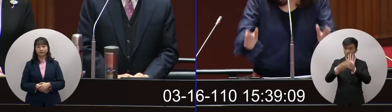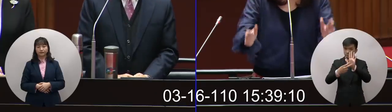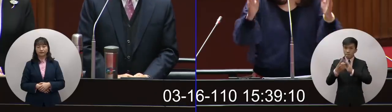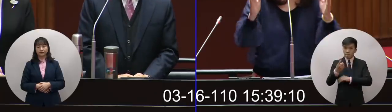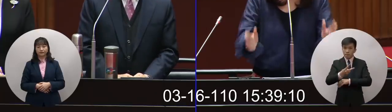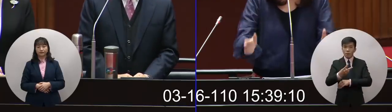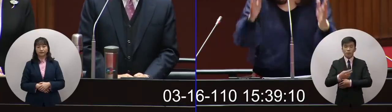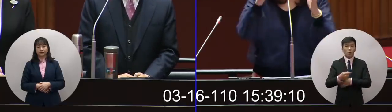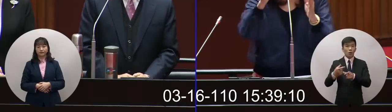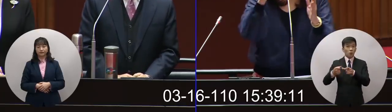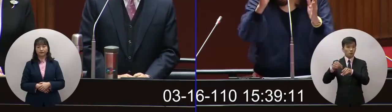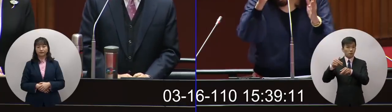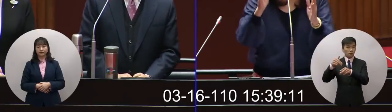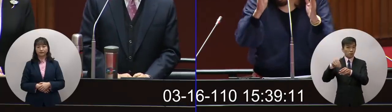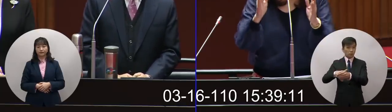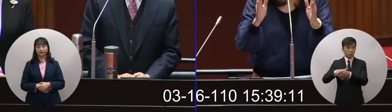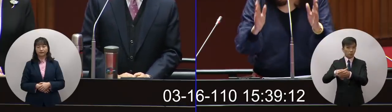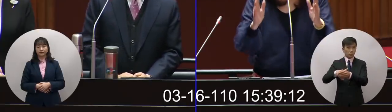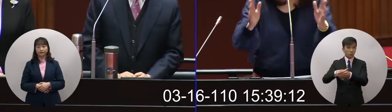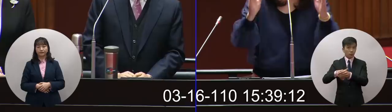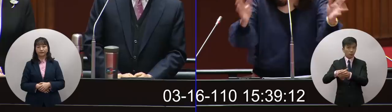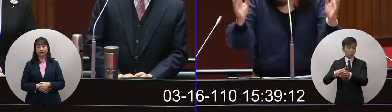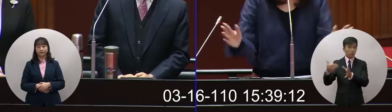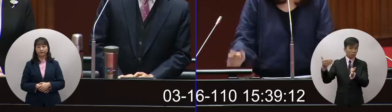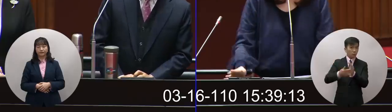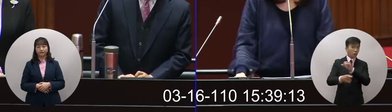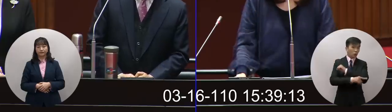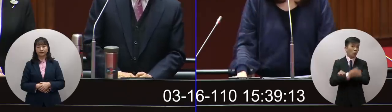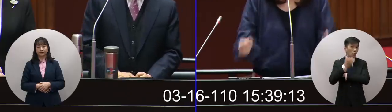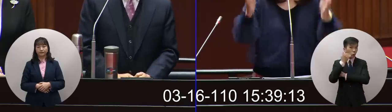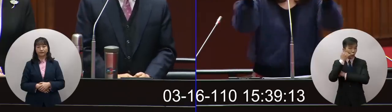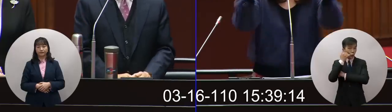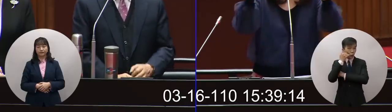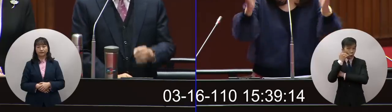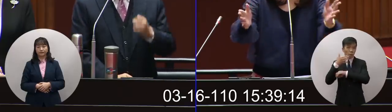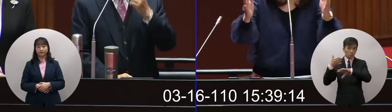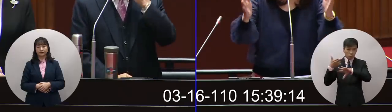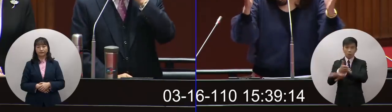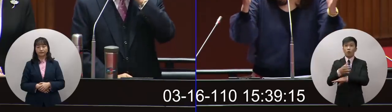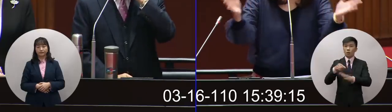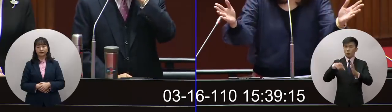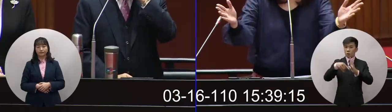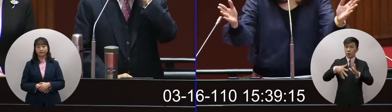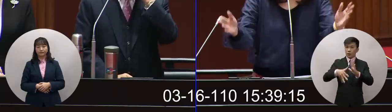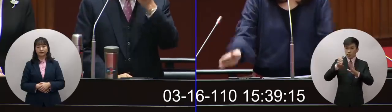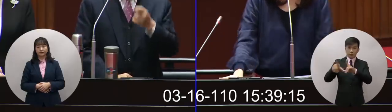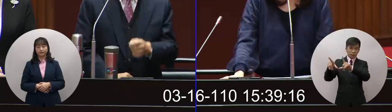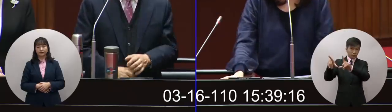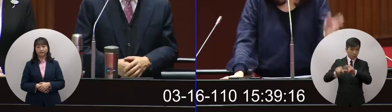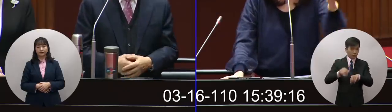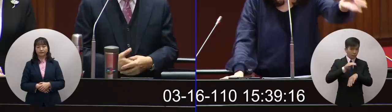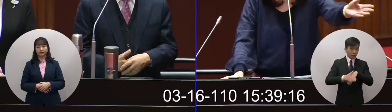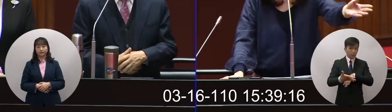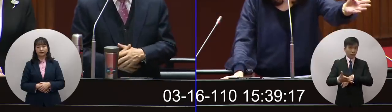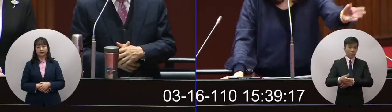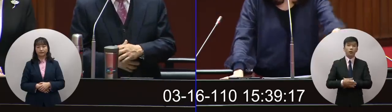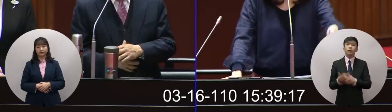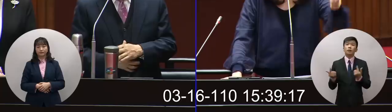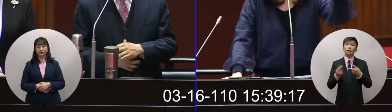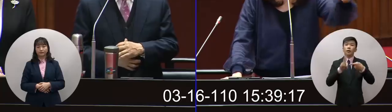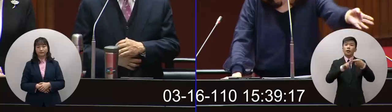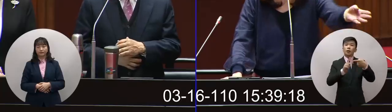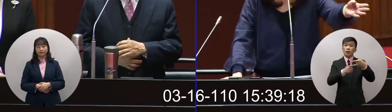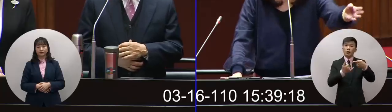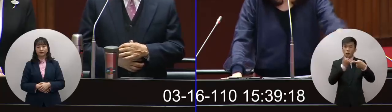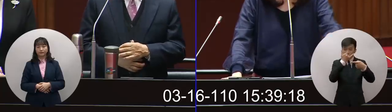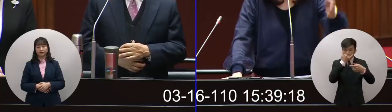是公投的结果通过的话，院长一定会遵守，不管是莱猪，不管